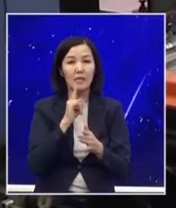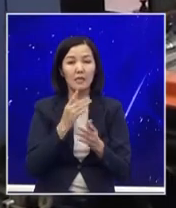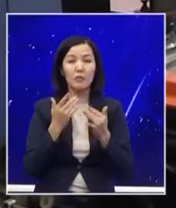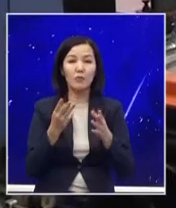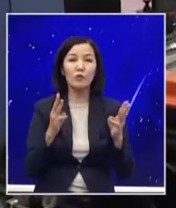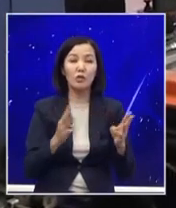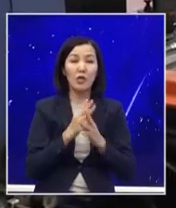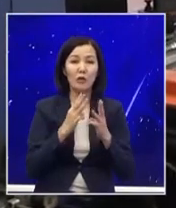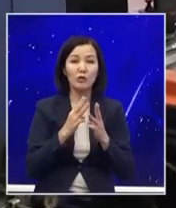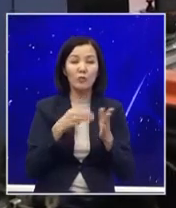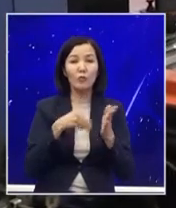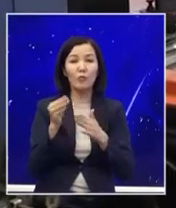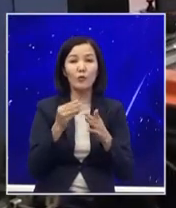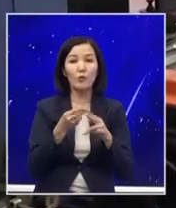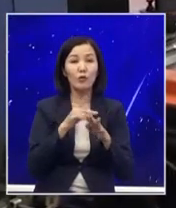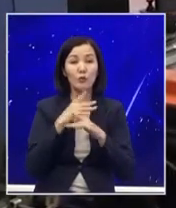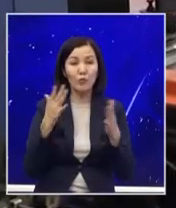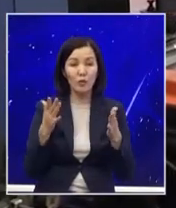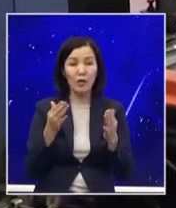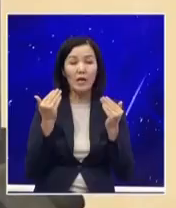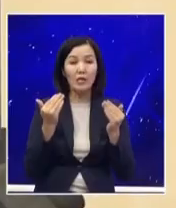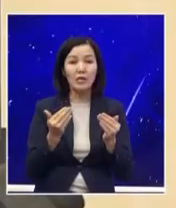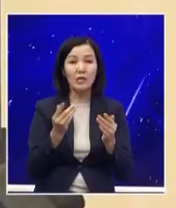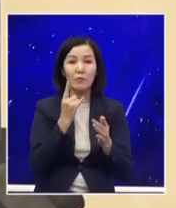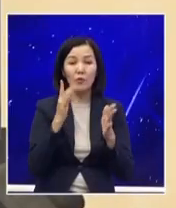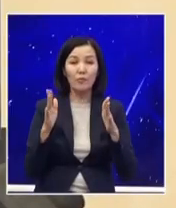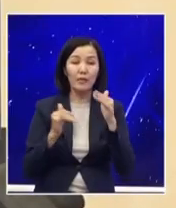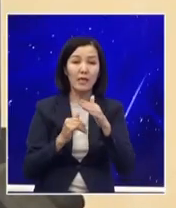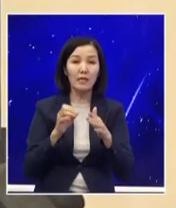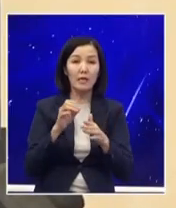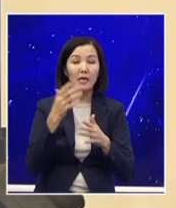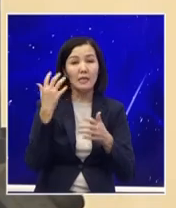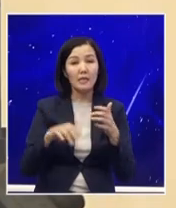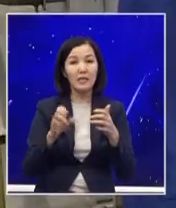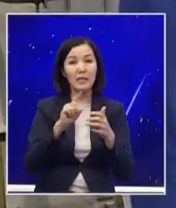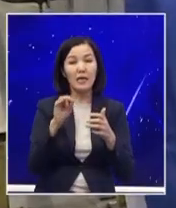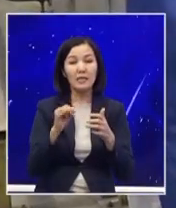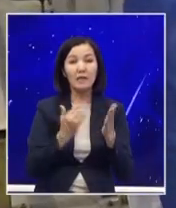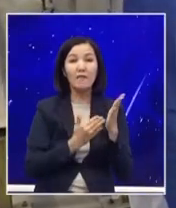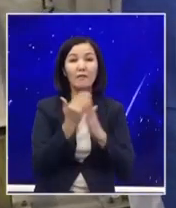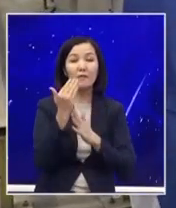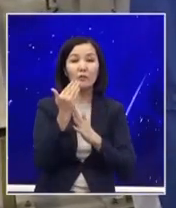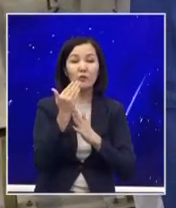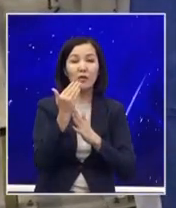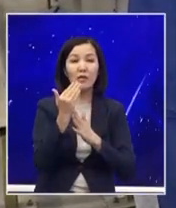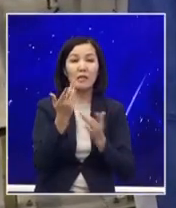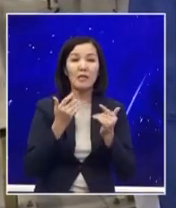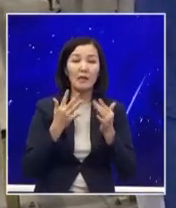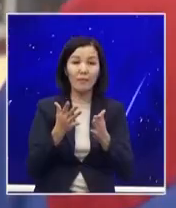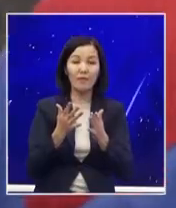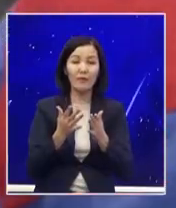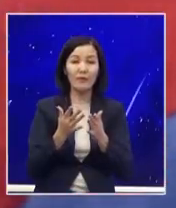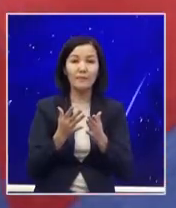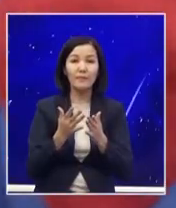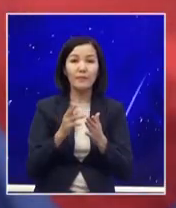продукцию единственного завода по производству блоков питания в Средней Азии с каждым годом растет. Аккумуляторные батареи под товарным